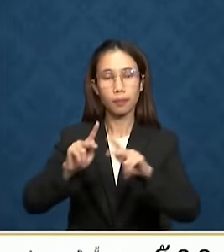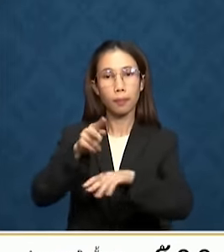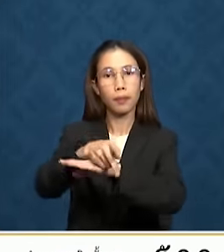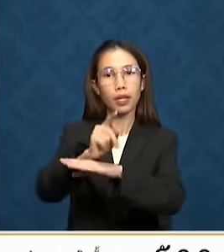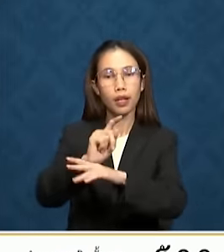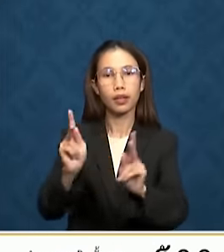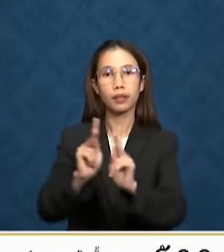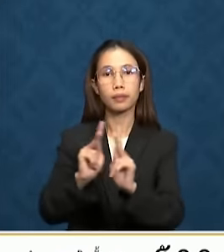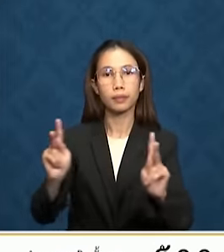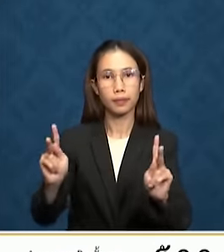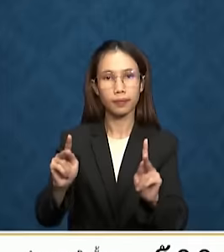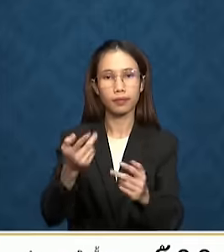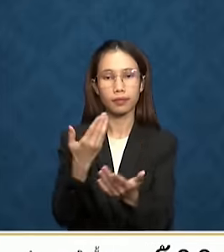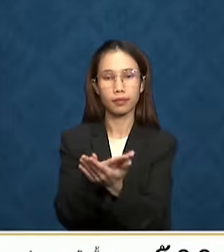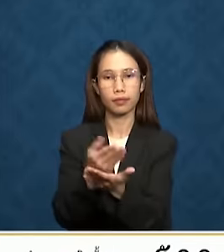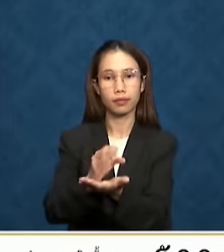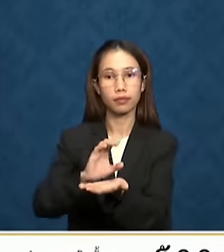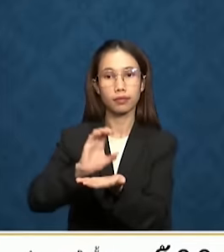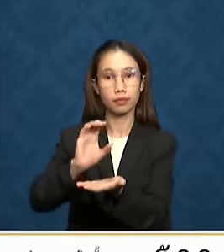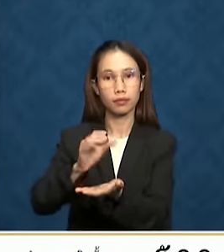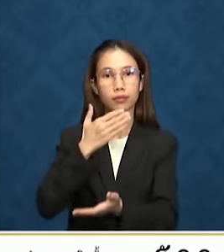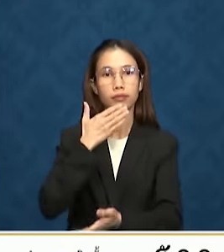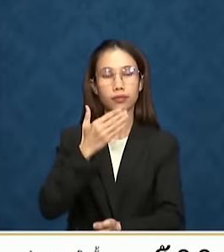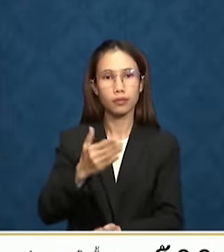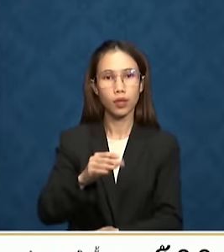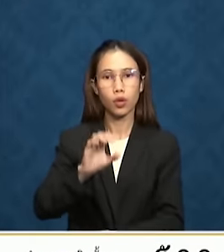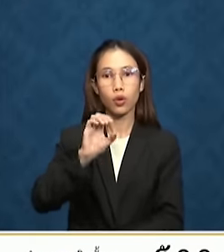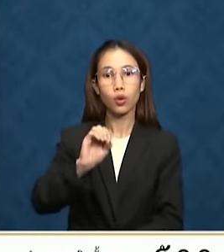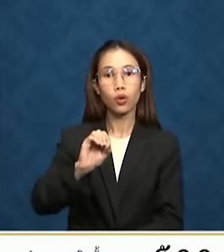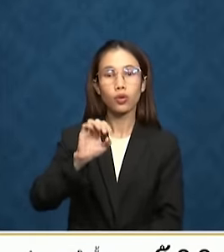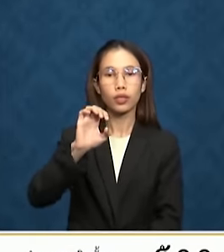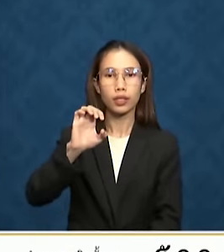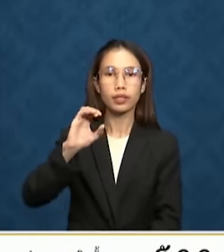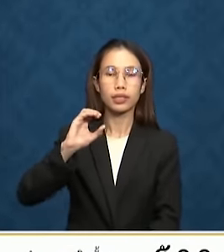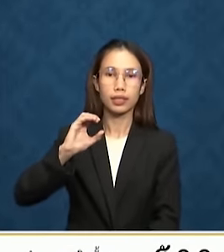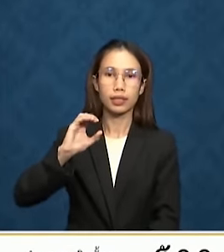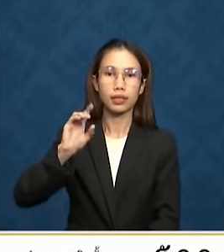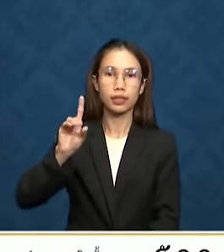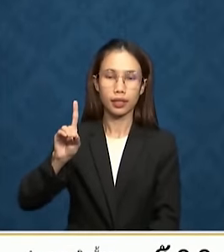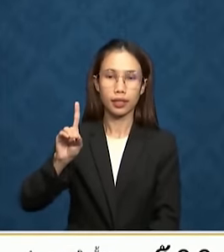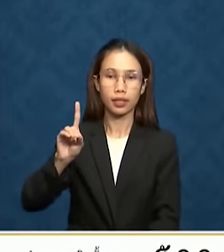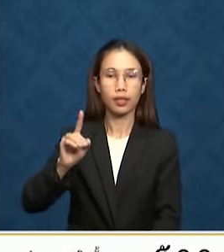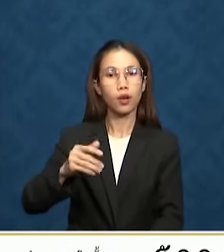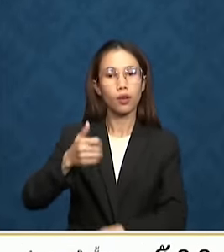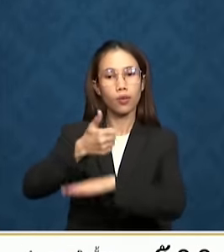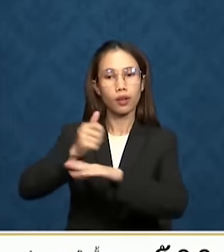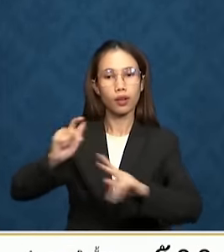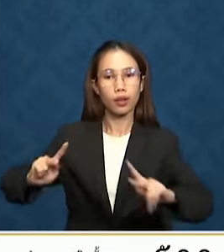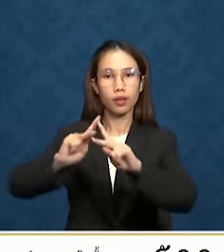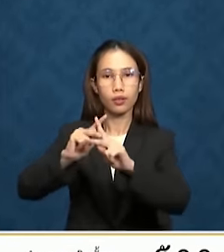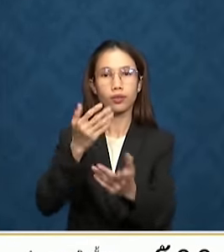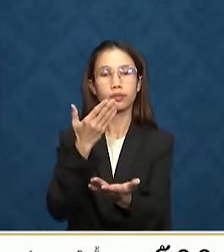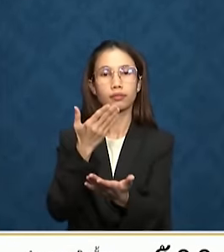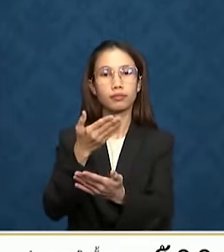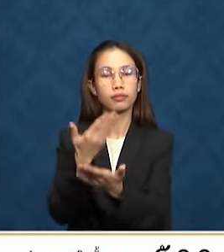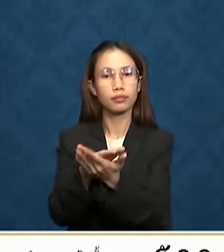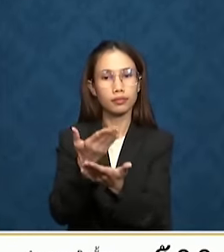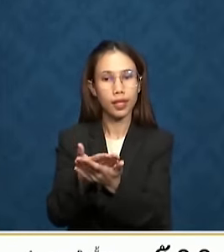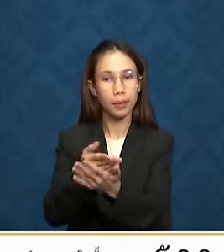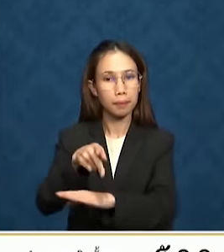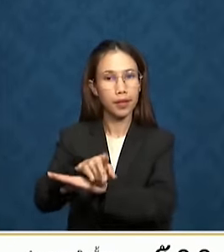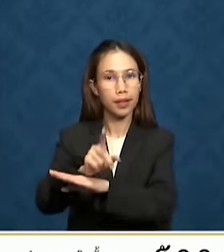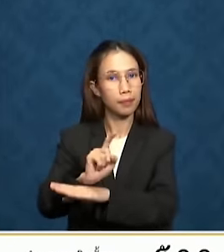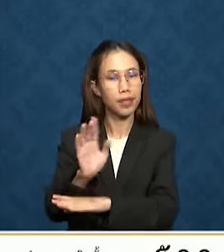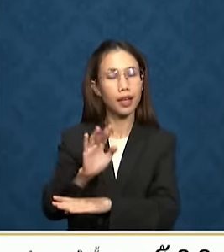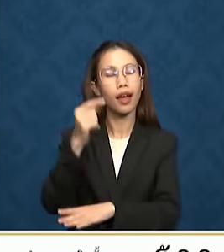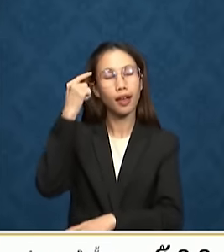กรรมาธิการงบประมาณมาโดยตลอด oecdบอกมีบางประเทศที่ไม่รัฐมนตรีคลังไม่ได้เป็นประธานตรงนี้เนี่ยผมก็คิดว่า